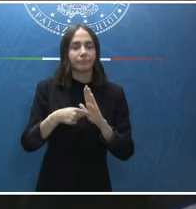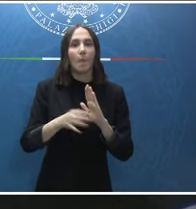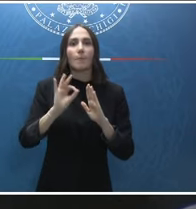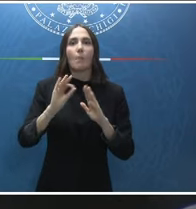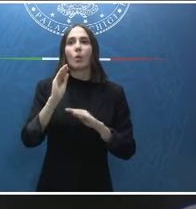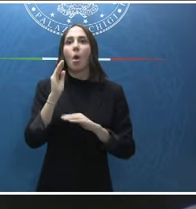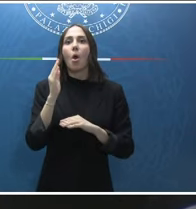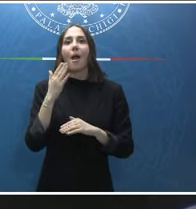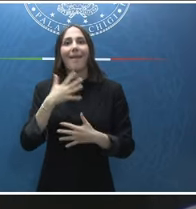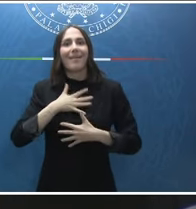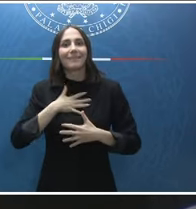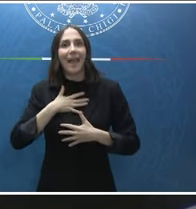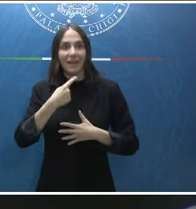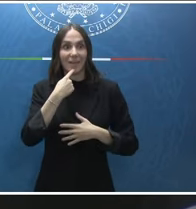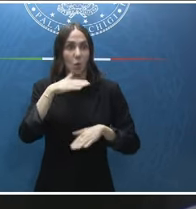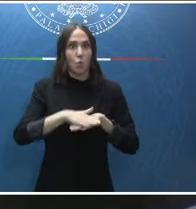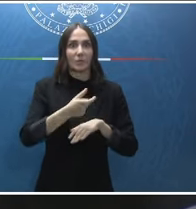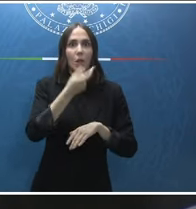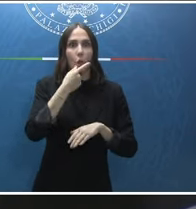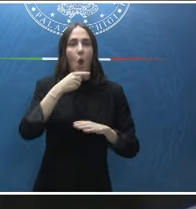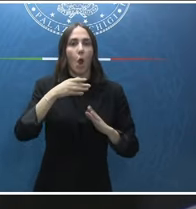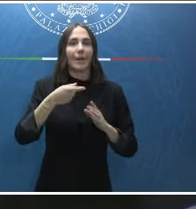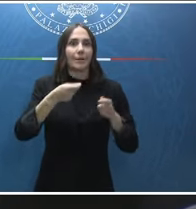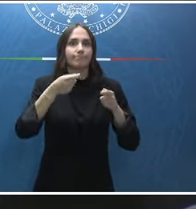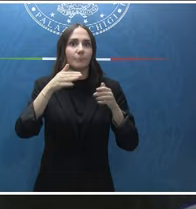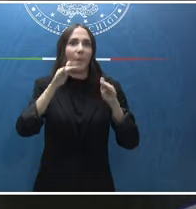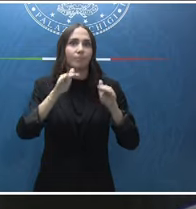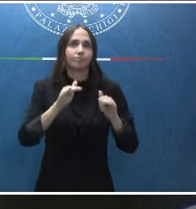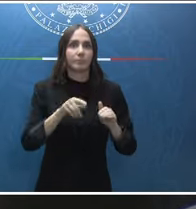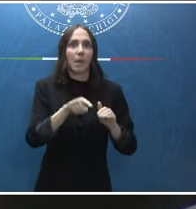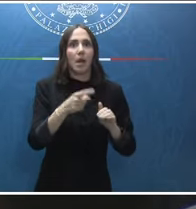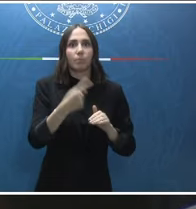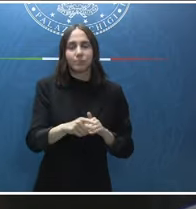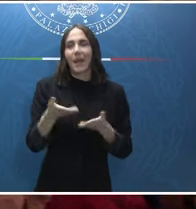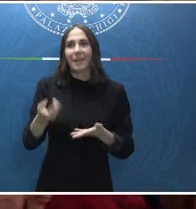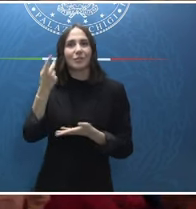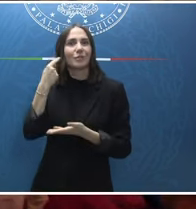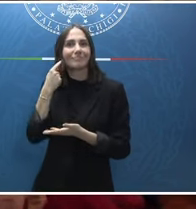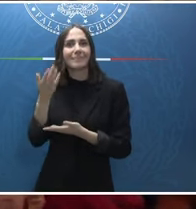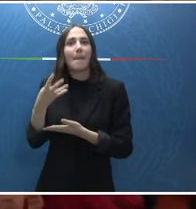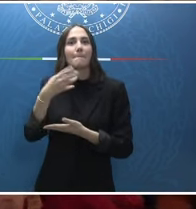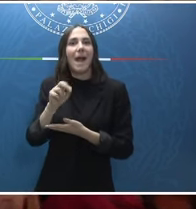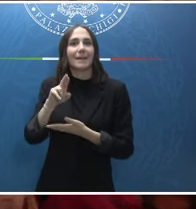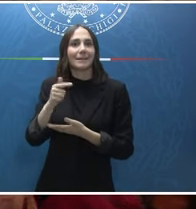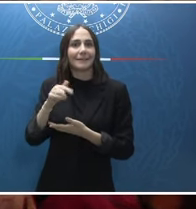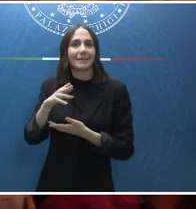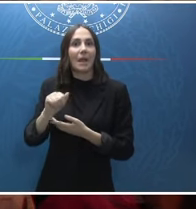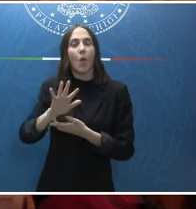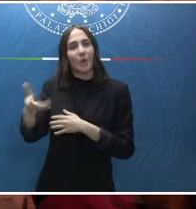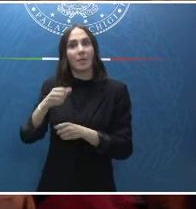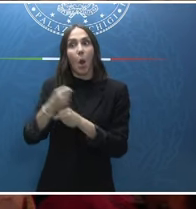proprio l'accento sui minori metterà Martina, un'altra operatrice. Prego Martina, della tua esperienza.